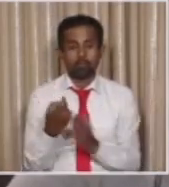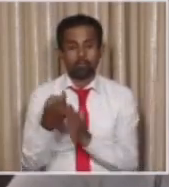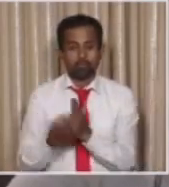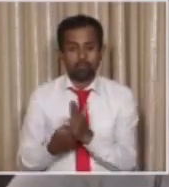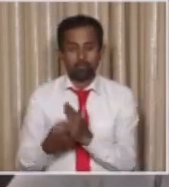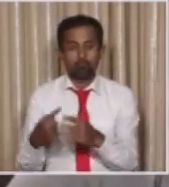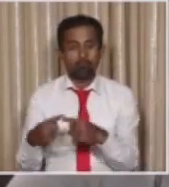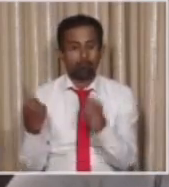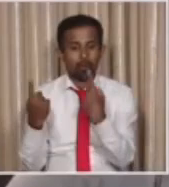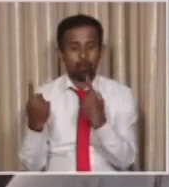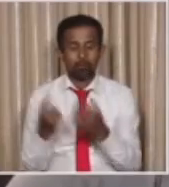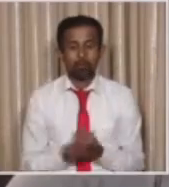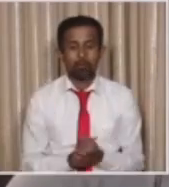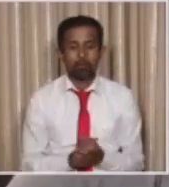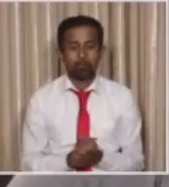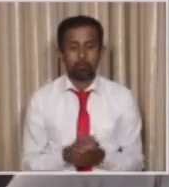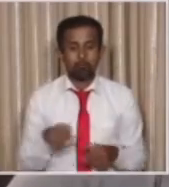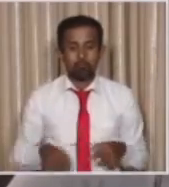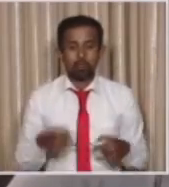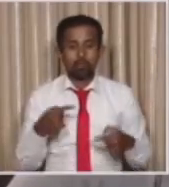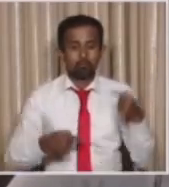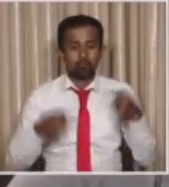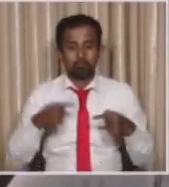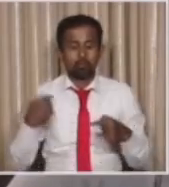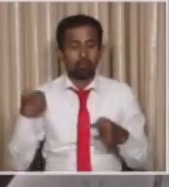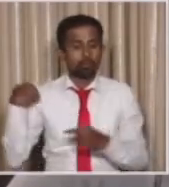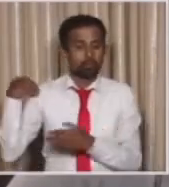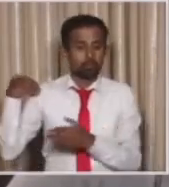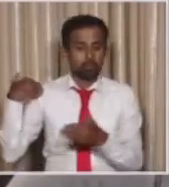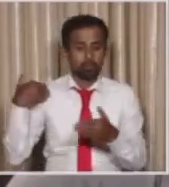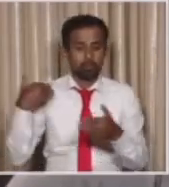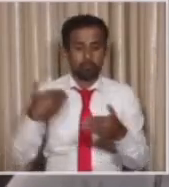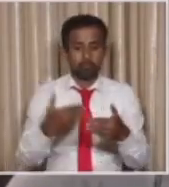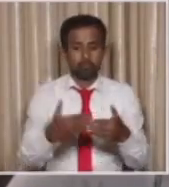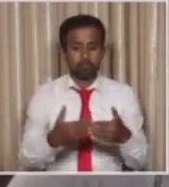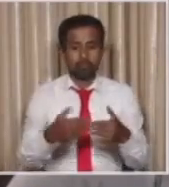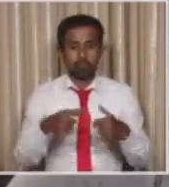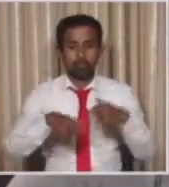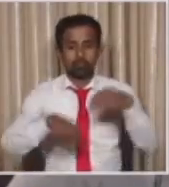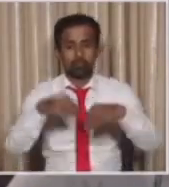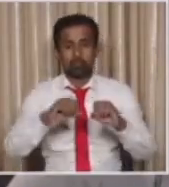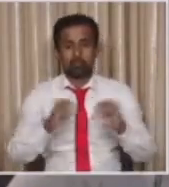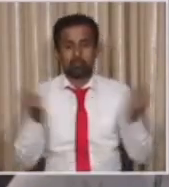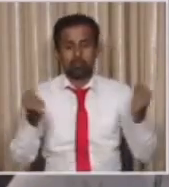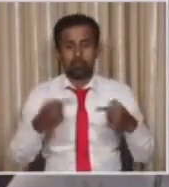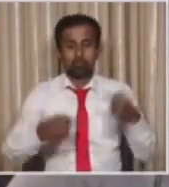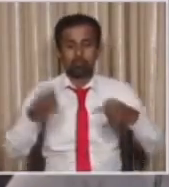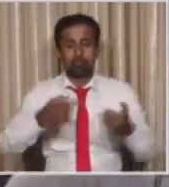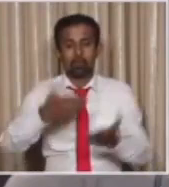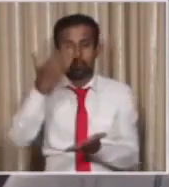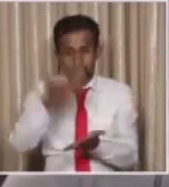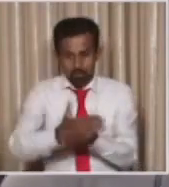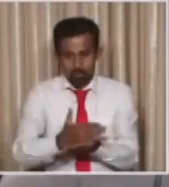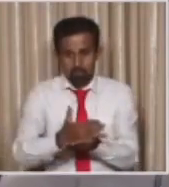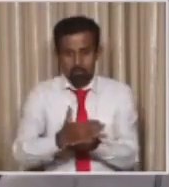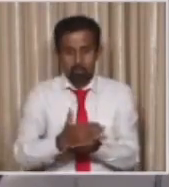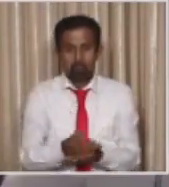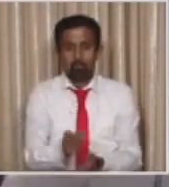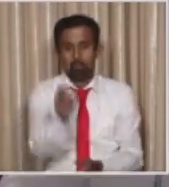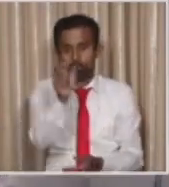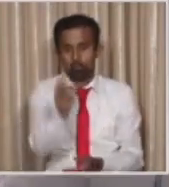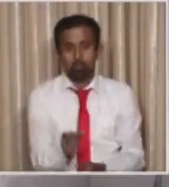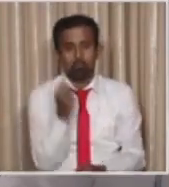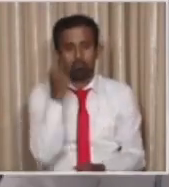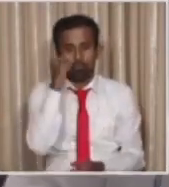पटहेनि एमनम् मे विवादे दैन् मे दक्वा इदिरियट गिय निसा छन्द विमसीमकिन् तोरव मे विवादे नतर कल यूतुयि कियला मम ओबतुमाट